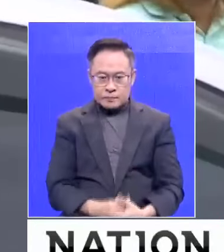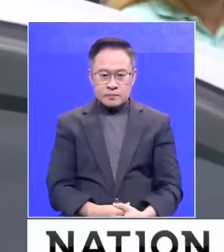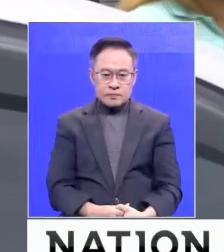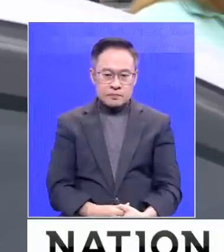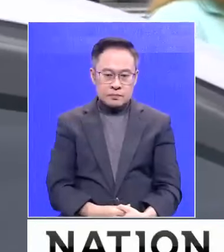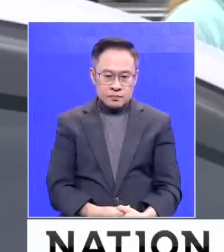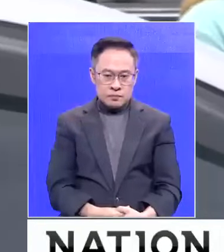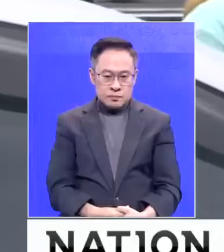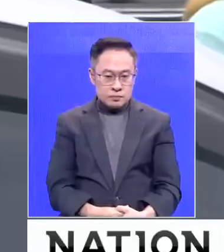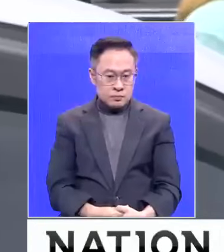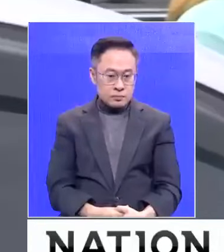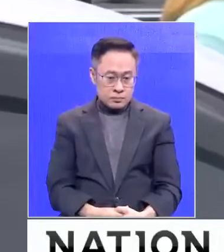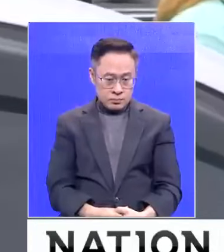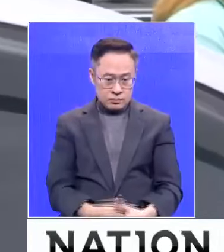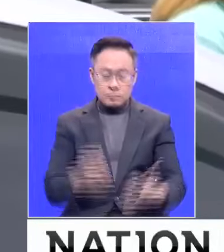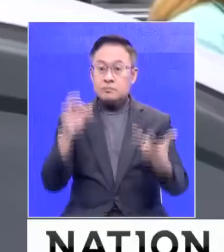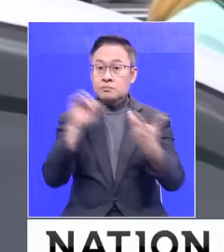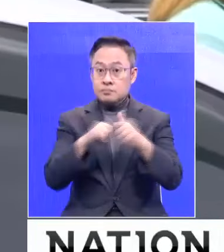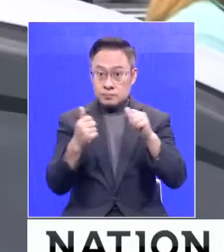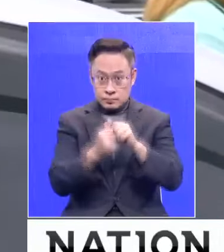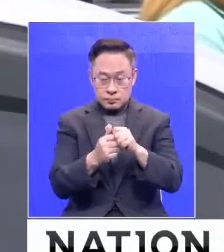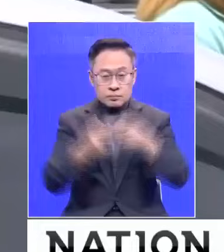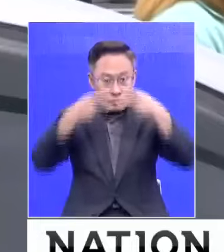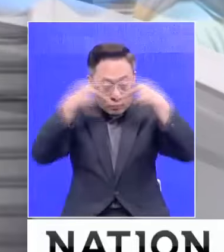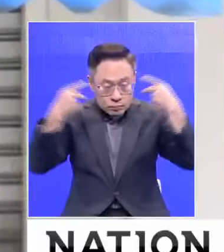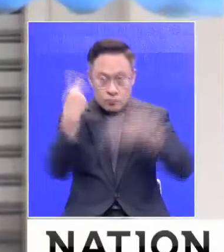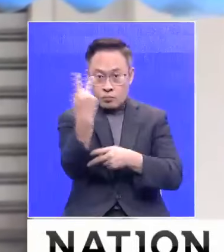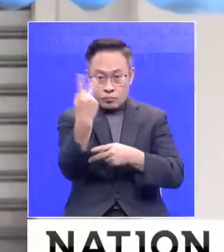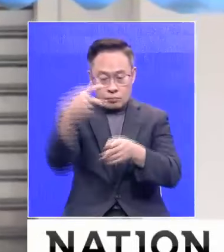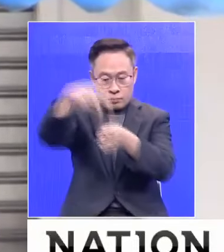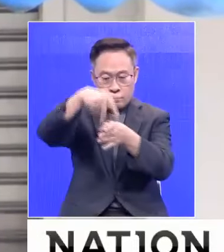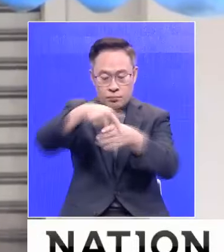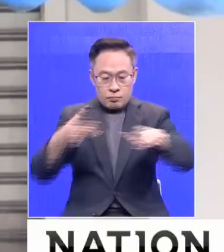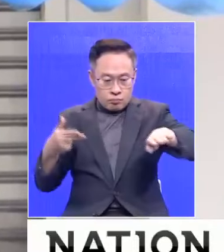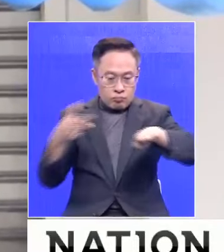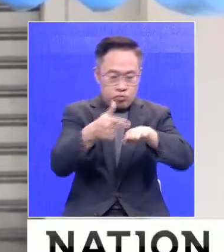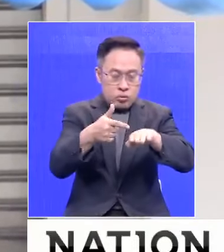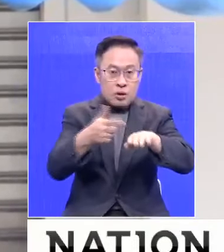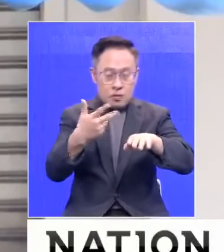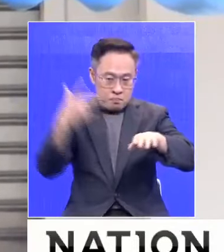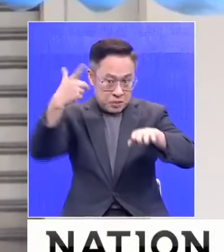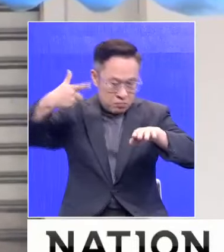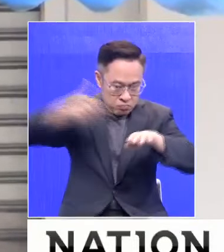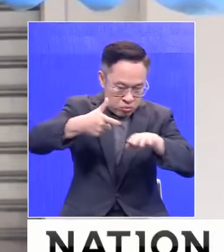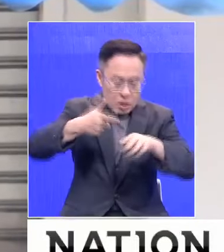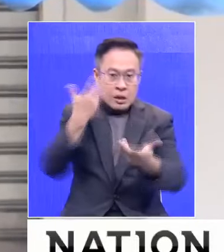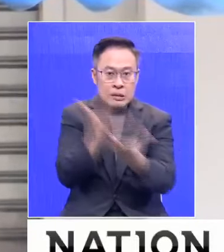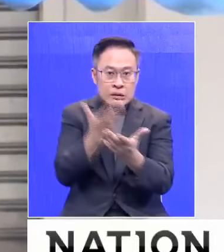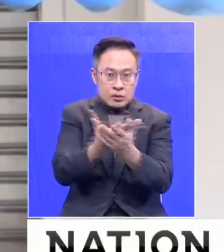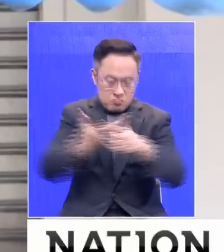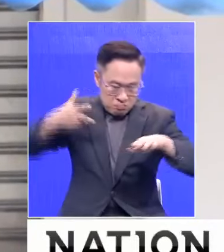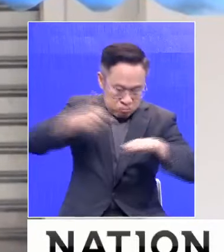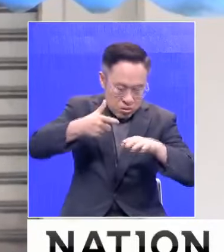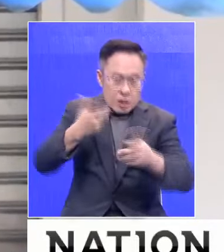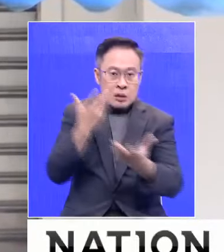สำหรับความคืบหน้าทางคดีที่มี2คนร้ายนะคะขี่รถจักรยานยนต์มาชิงทรัพย์ผู้เสียหายเป็นเงินสด 3.3